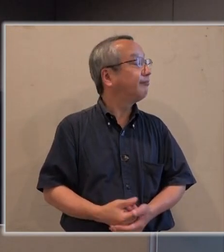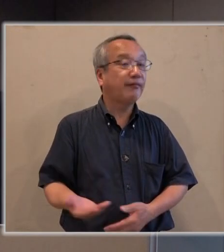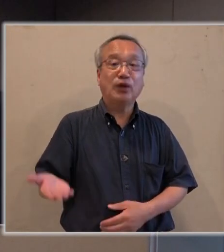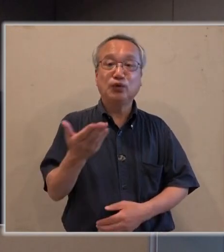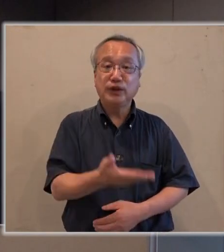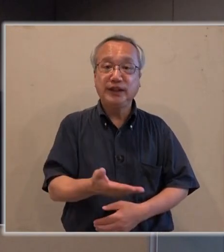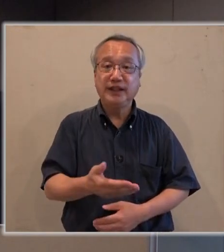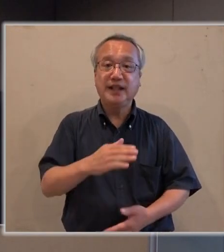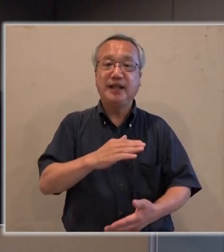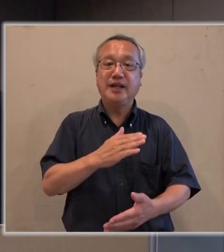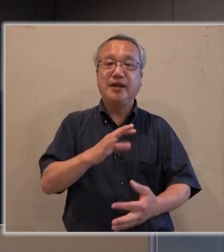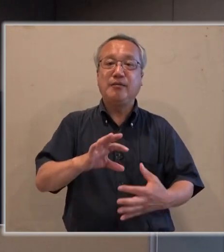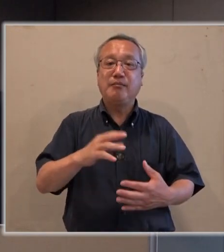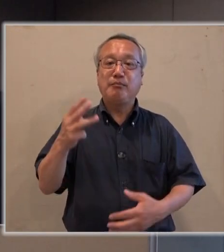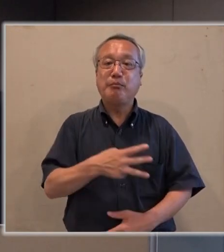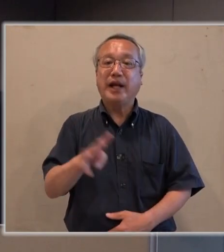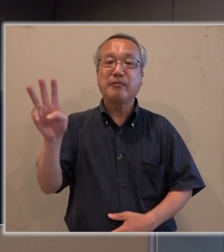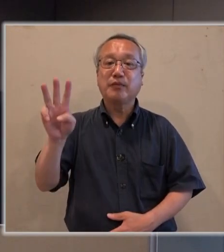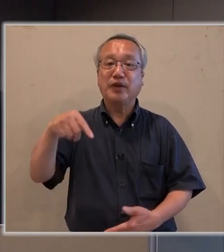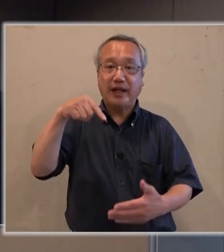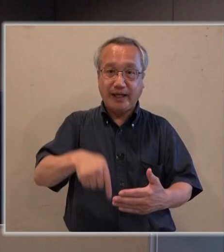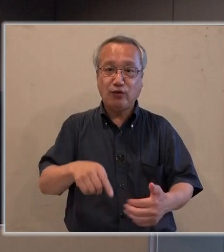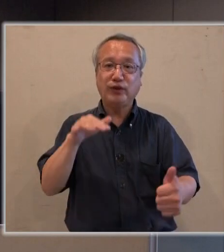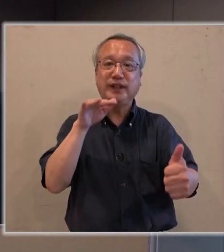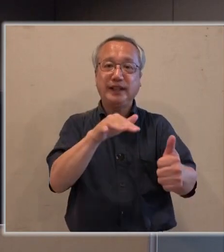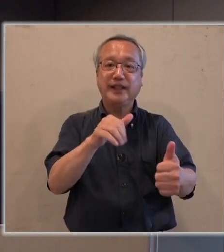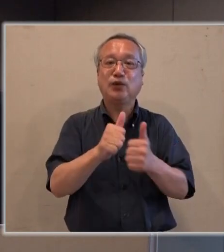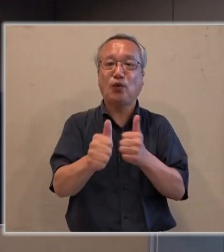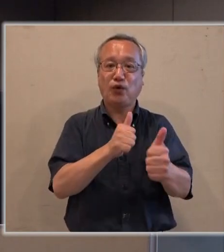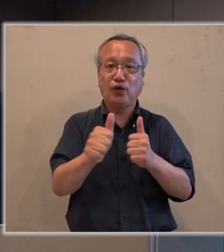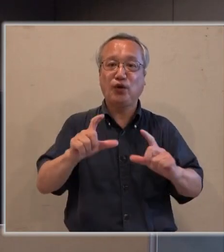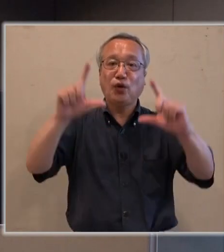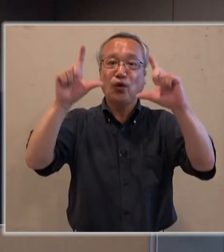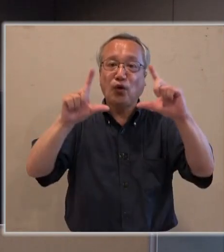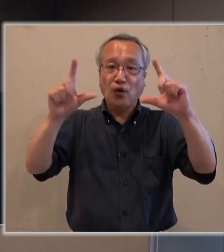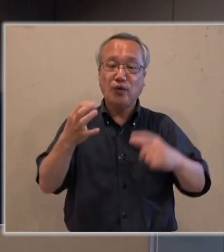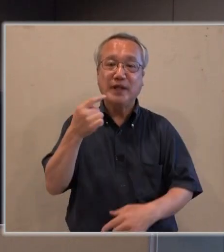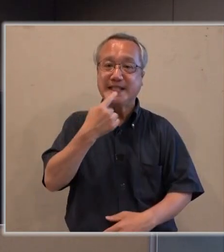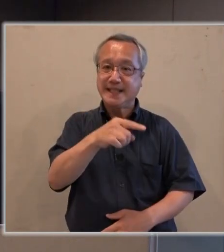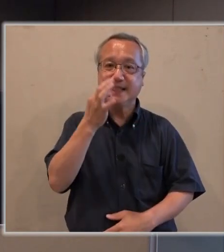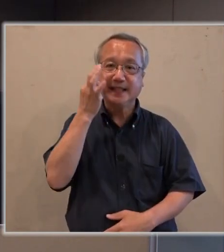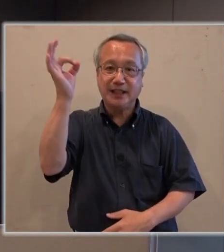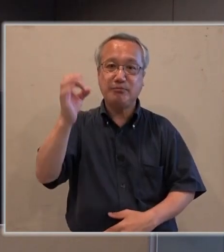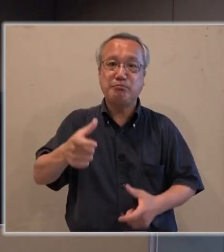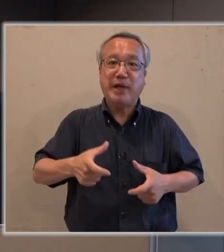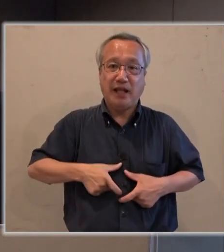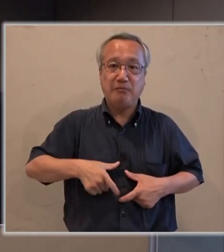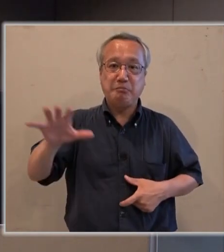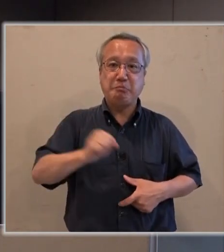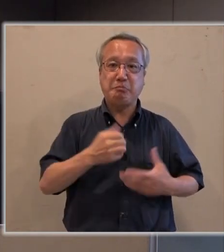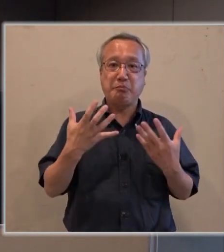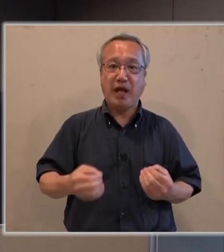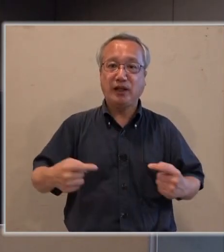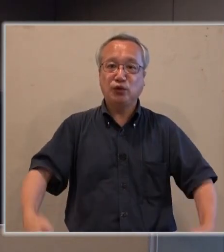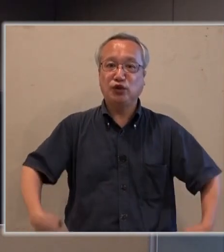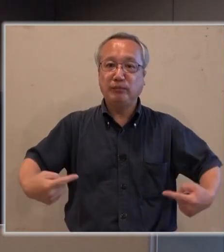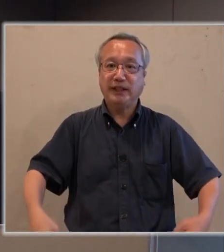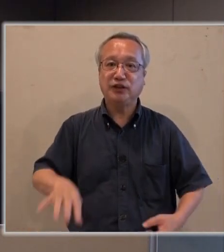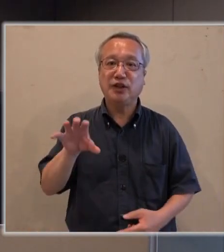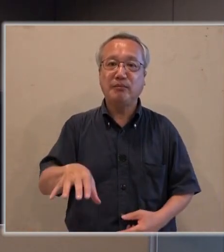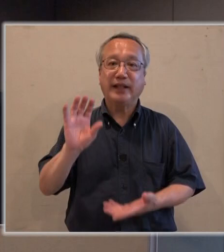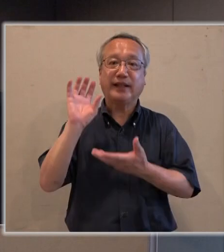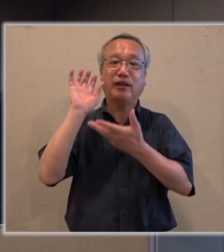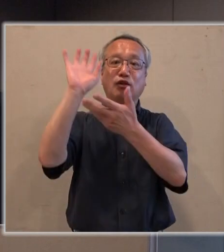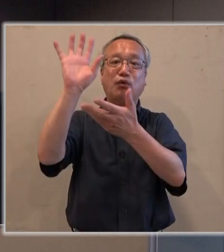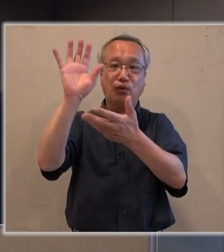次にパラリンピックの中でも人気の競技であり、東京パラでは銀メダルに獲得した車椅子バスケットボールに関わる活